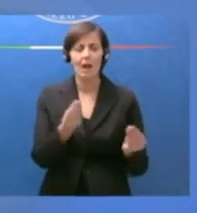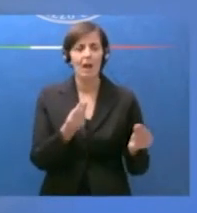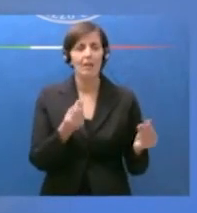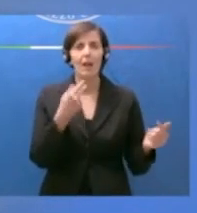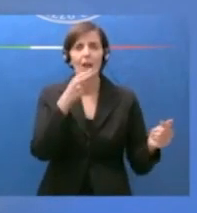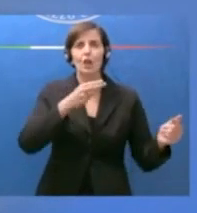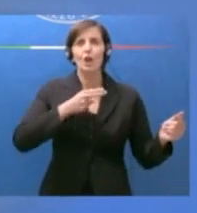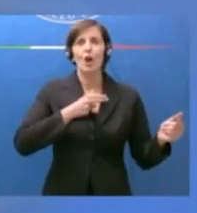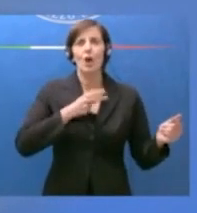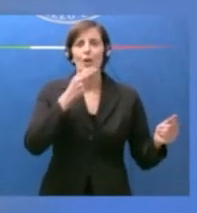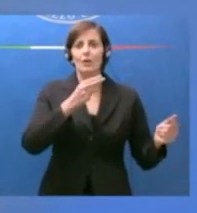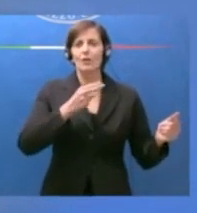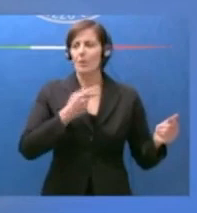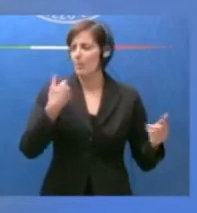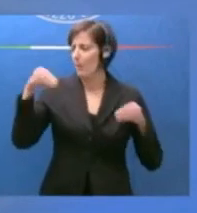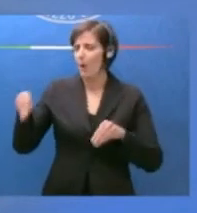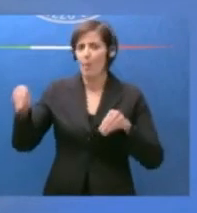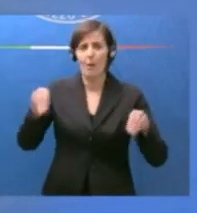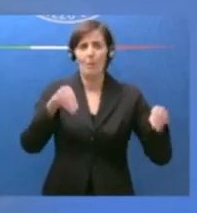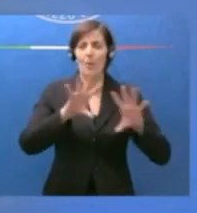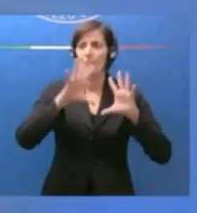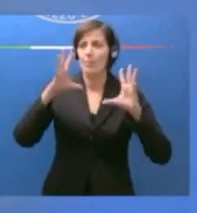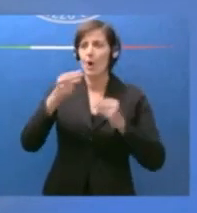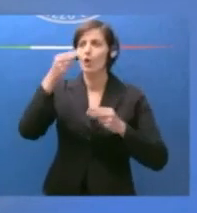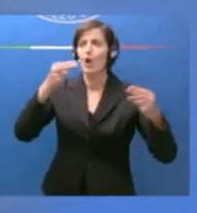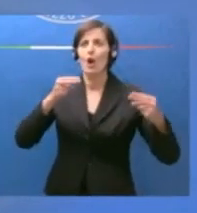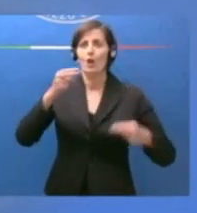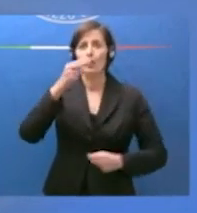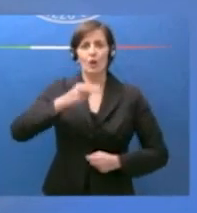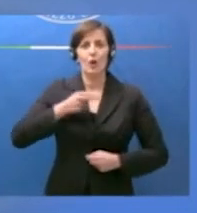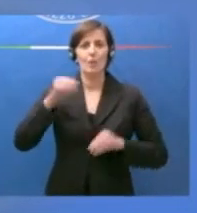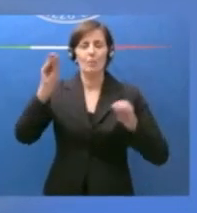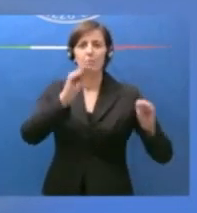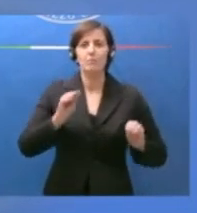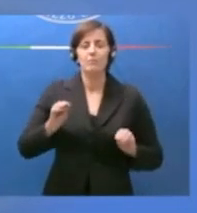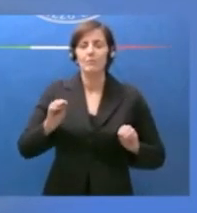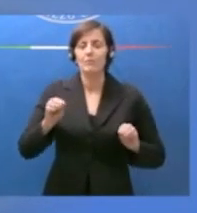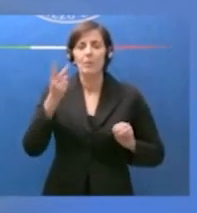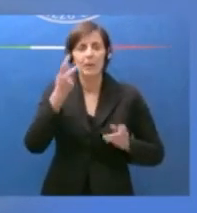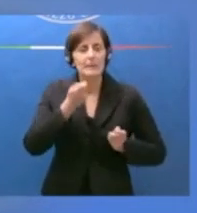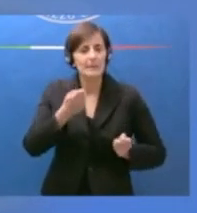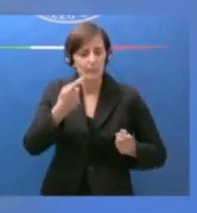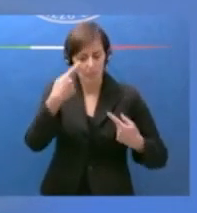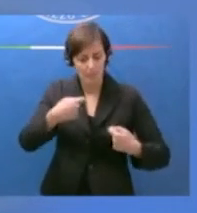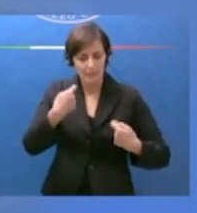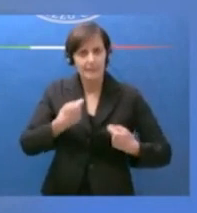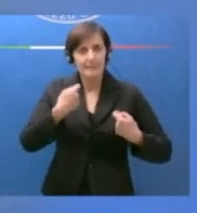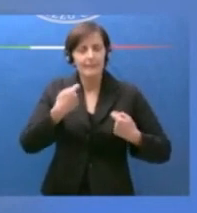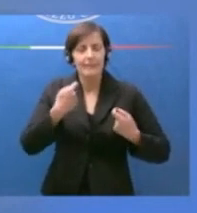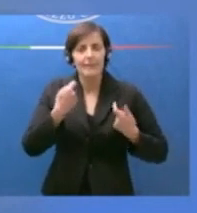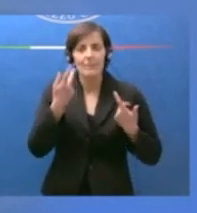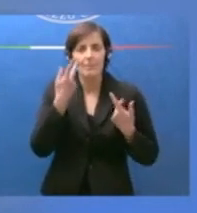candidano a tanti posti in giro per il mondo, mostrando una sollecitudine straordinaria nei miei confronti. Io